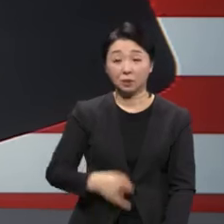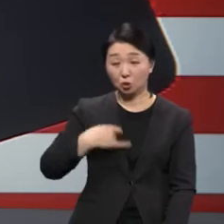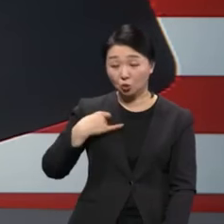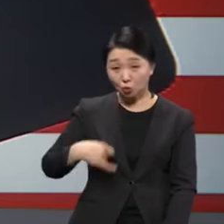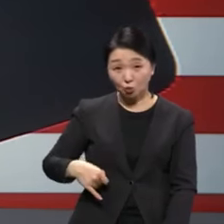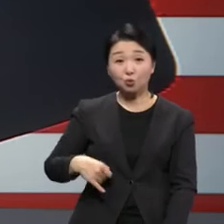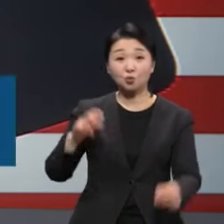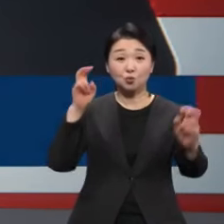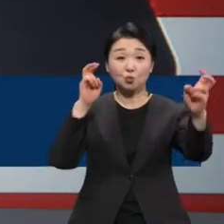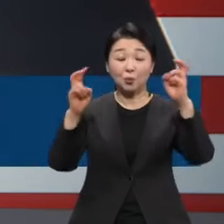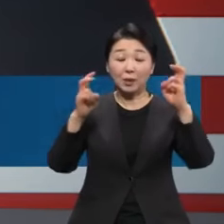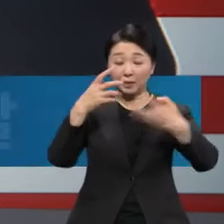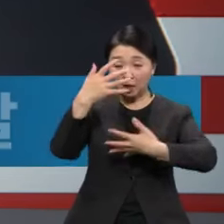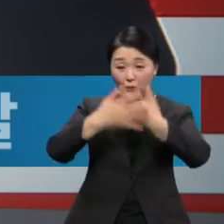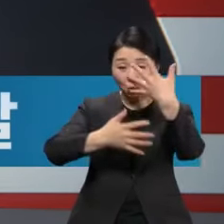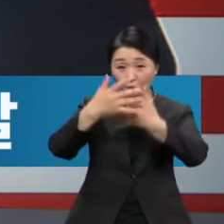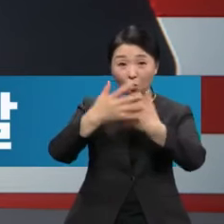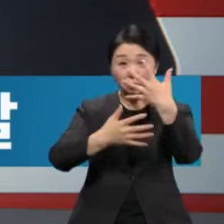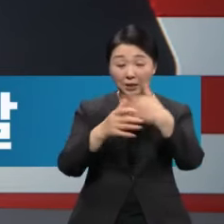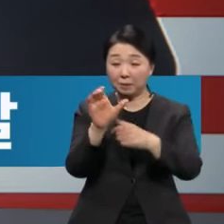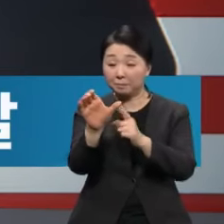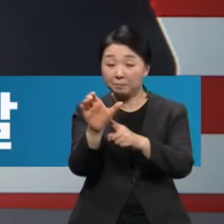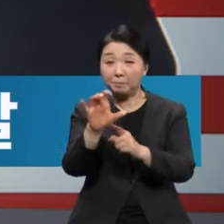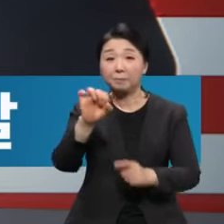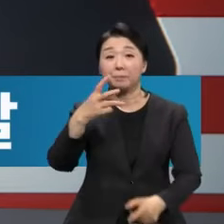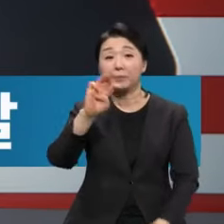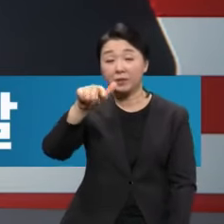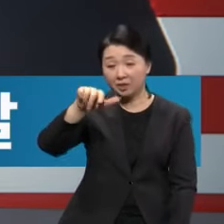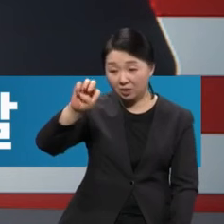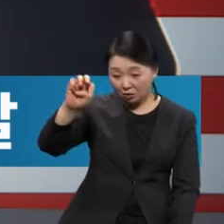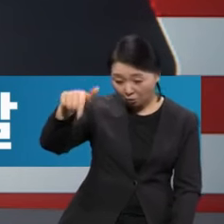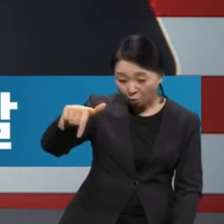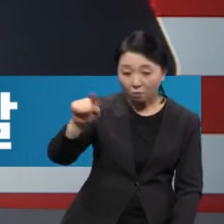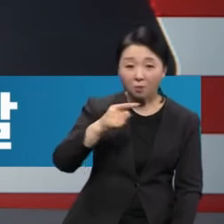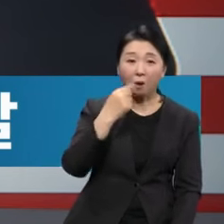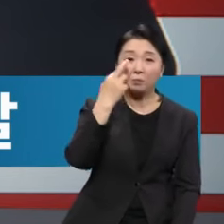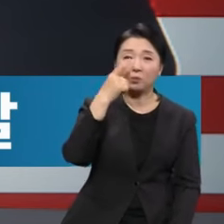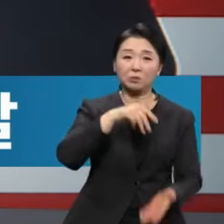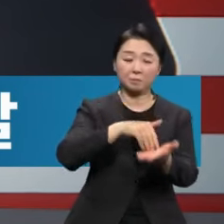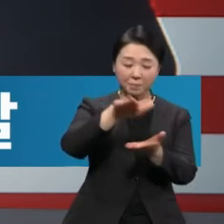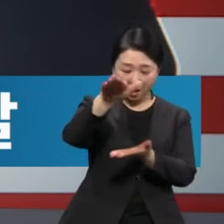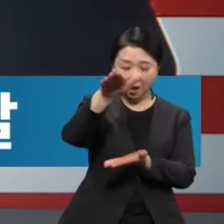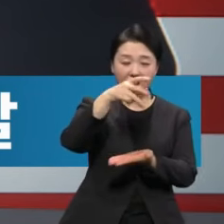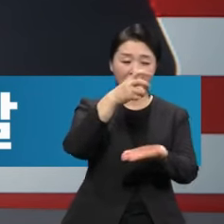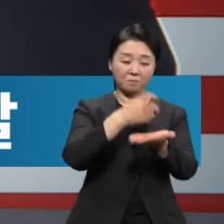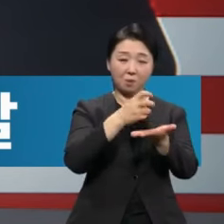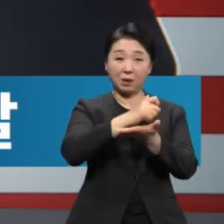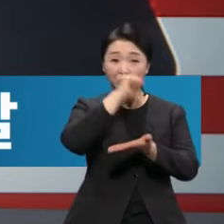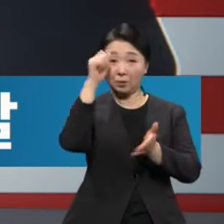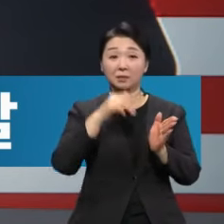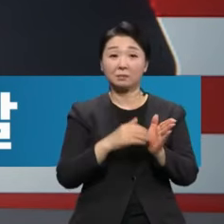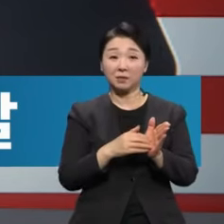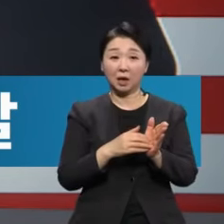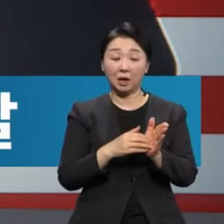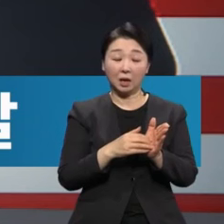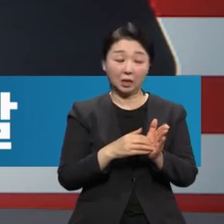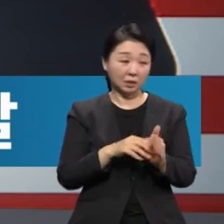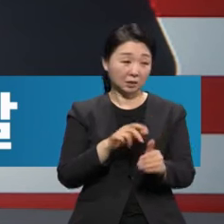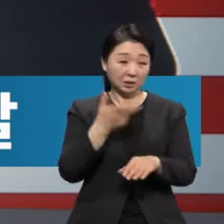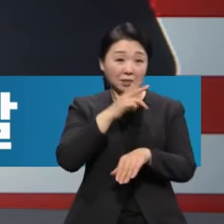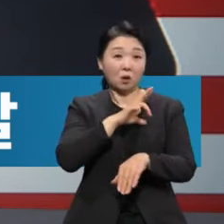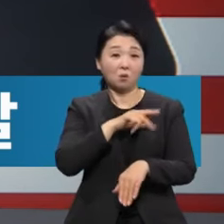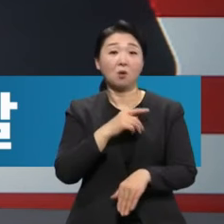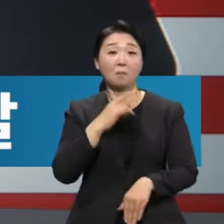중국 기업의 동영상 플랫폼 틱톡을 미국에서 퇴출시키는 법안이 하원을 통과했습니다. 상원만 남겨둔